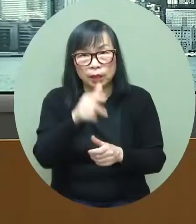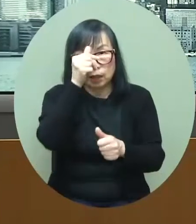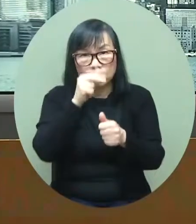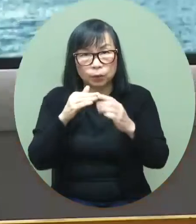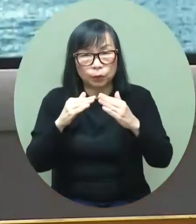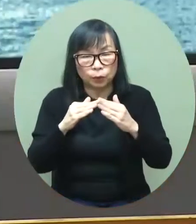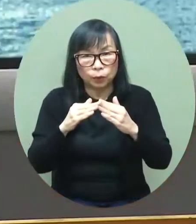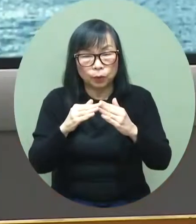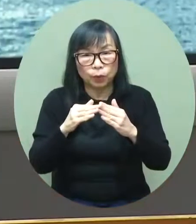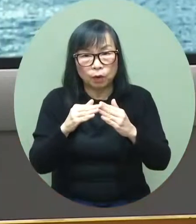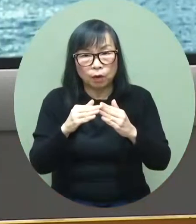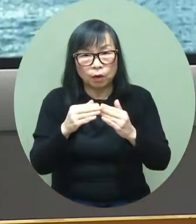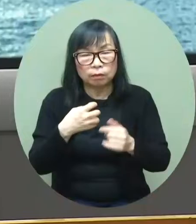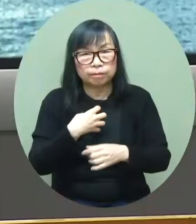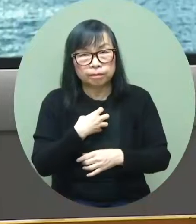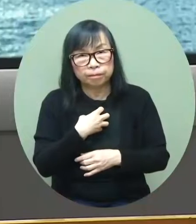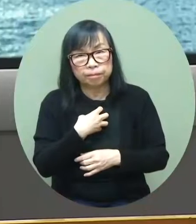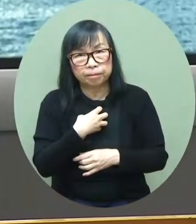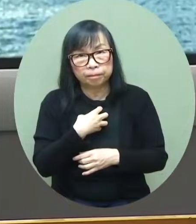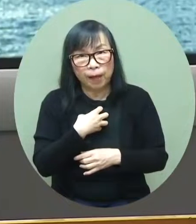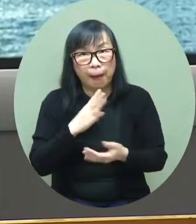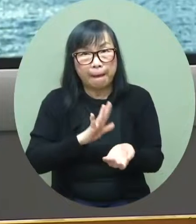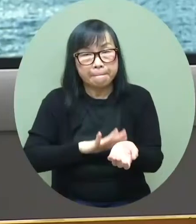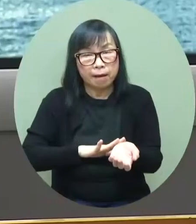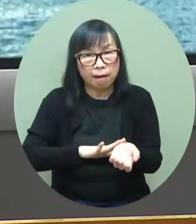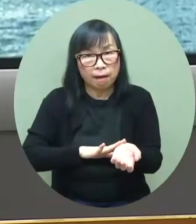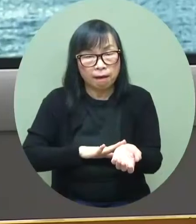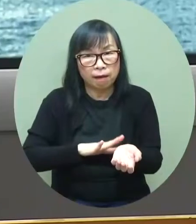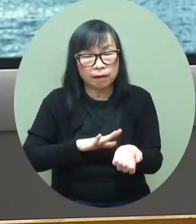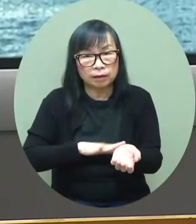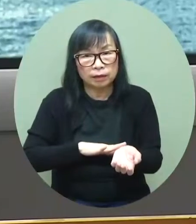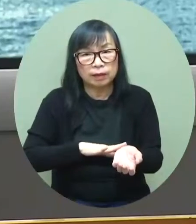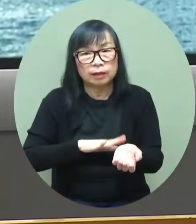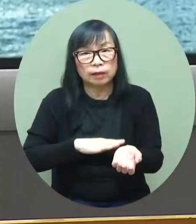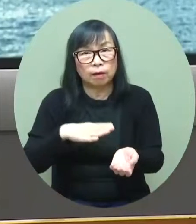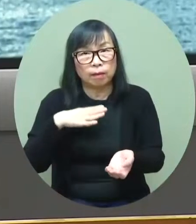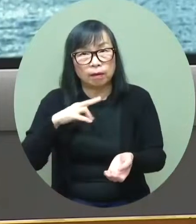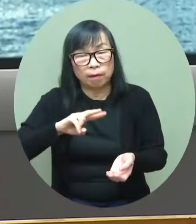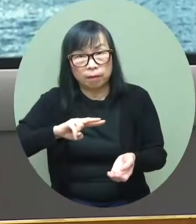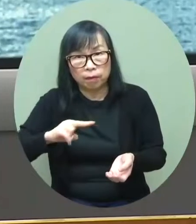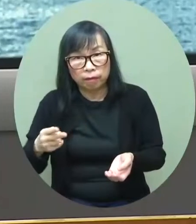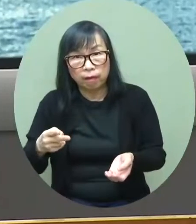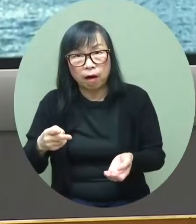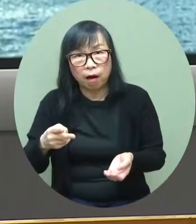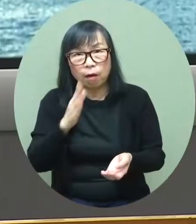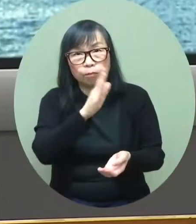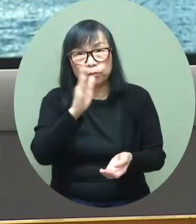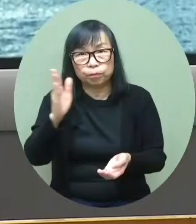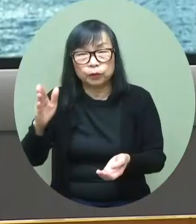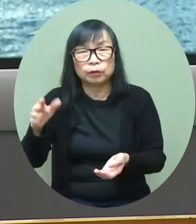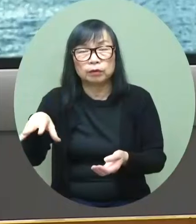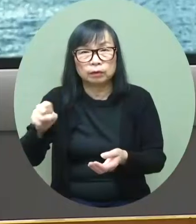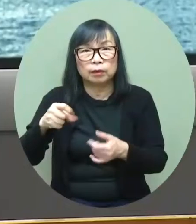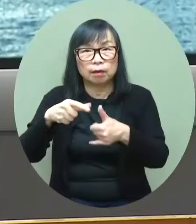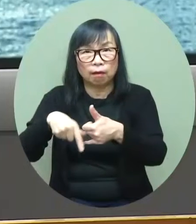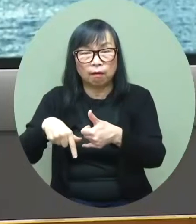咧，除咗話都覺得可能喺個病情嘅即係呢個疫情嘅變化上咧，可能係有唔同嘅持份者，